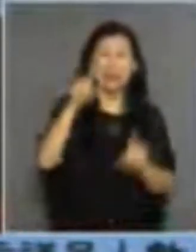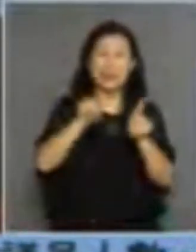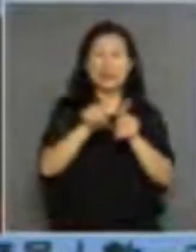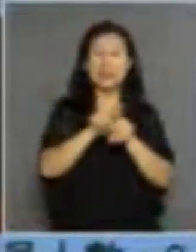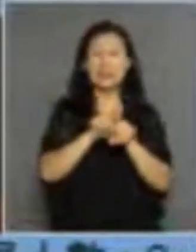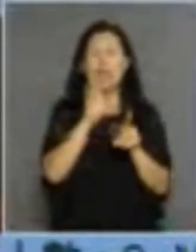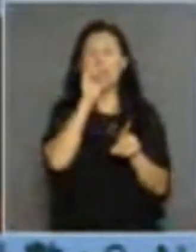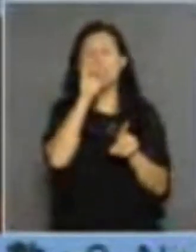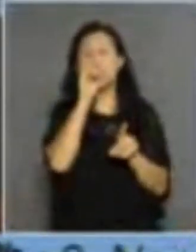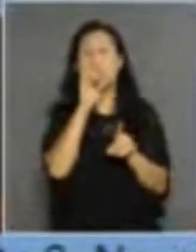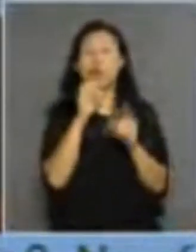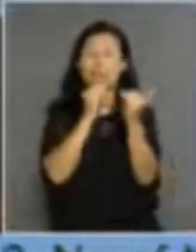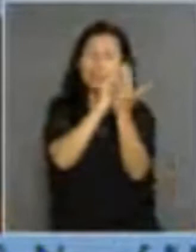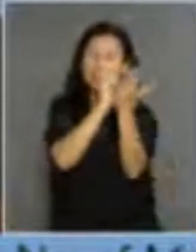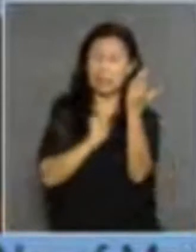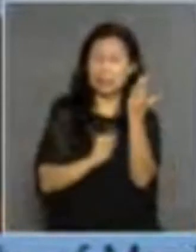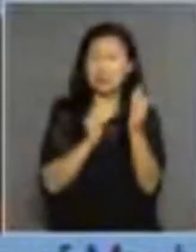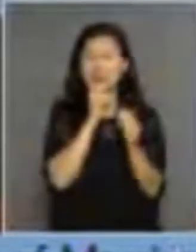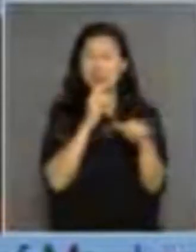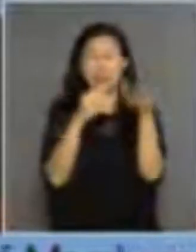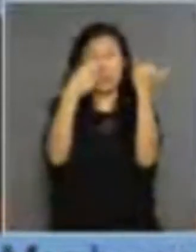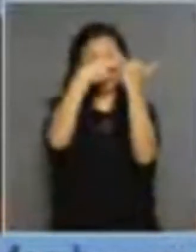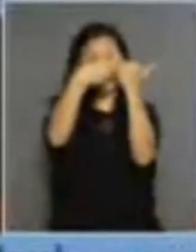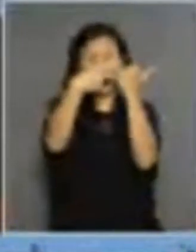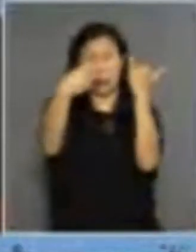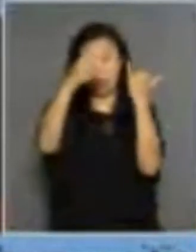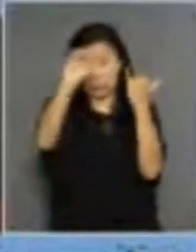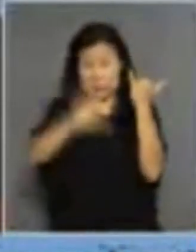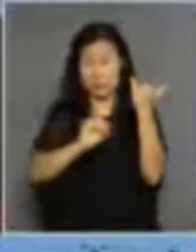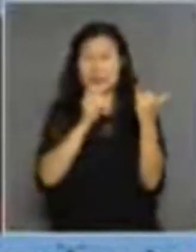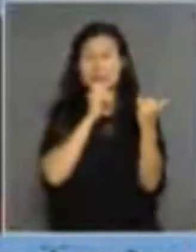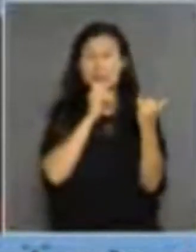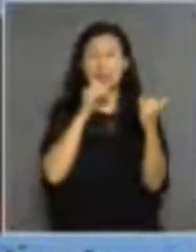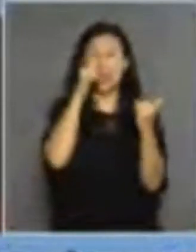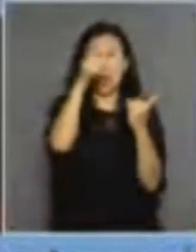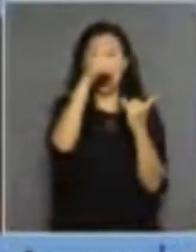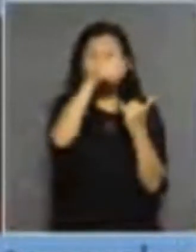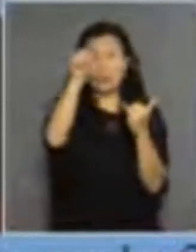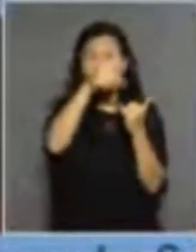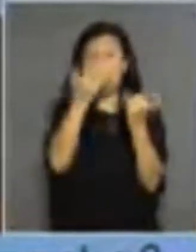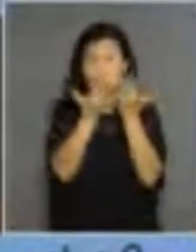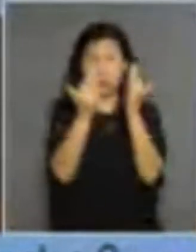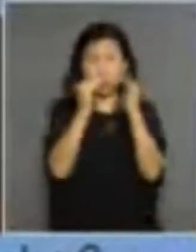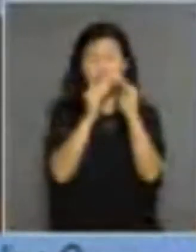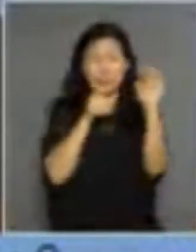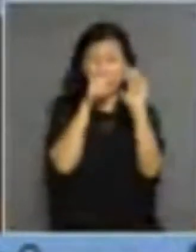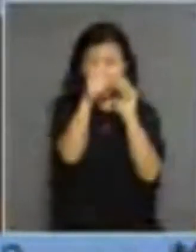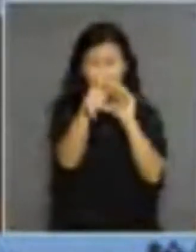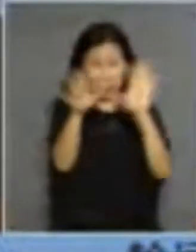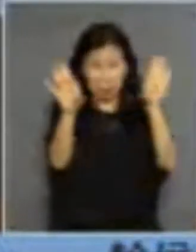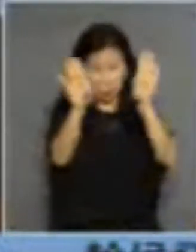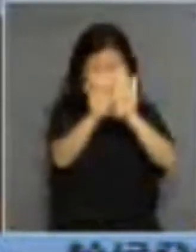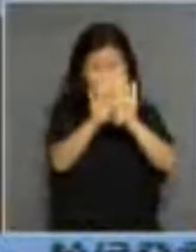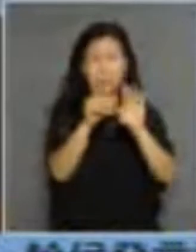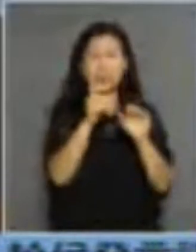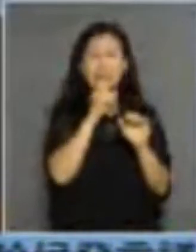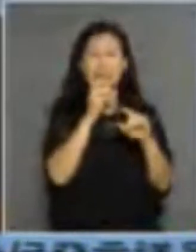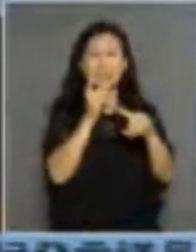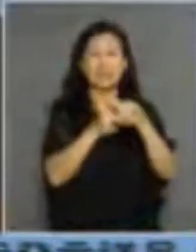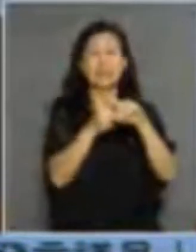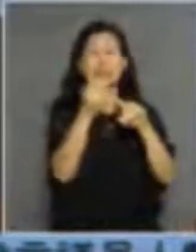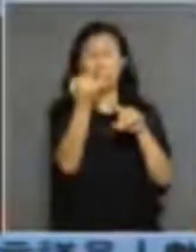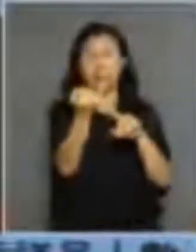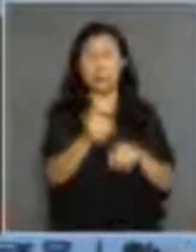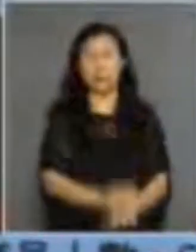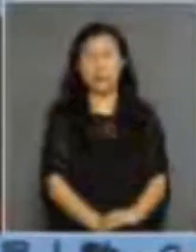術嘅，又係60%有機，即係去到嗰間大學個入嗰間門口啫。仲衰嘅就係呢，